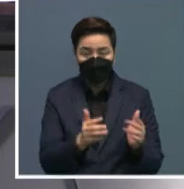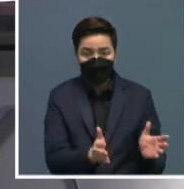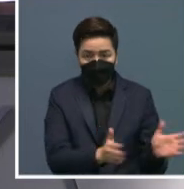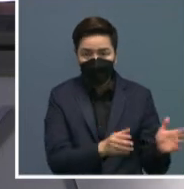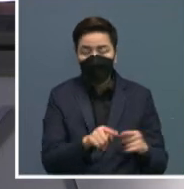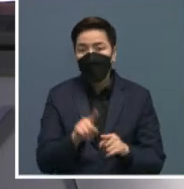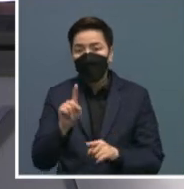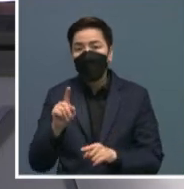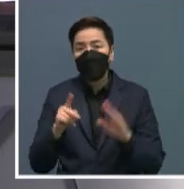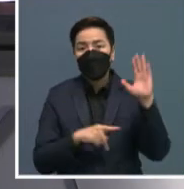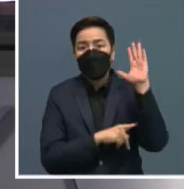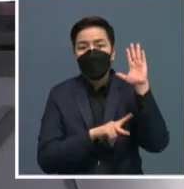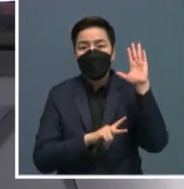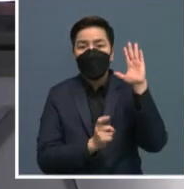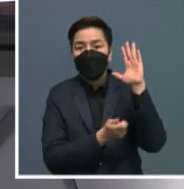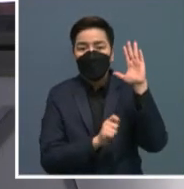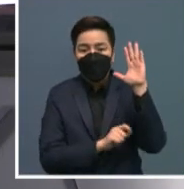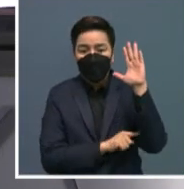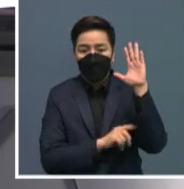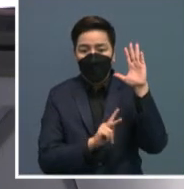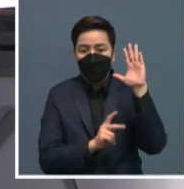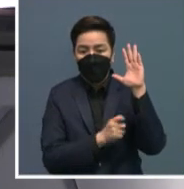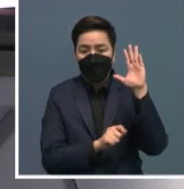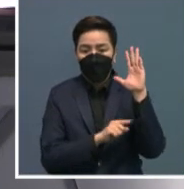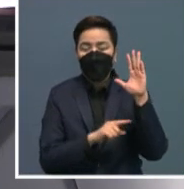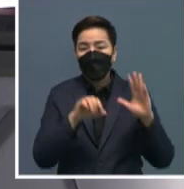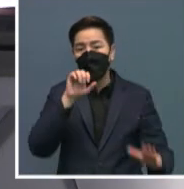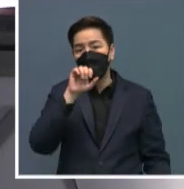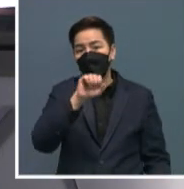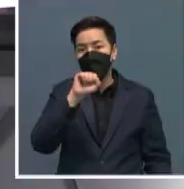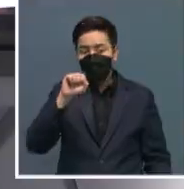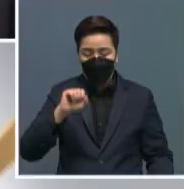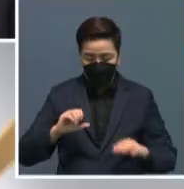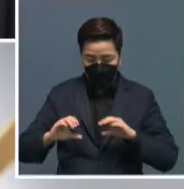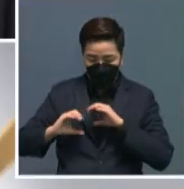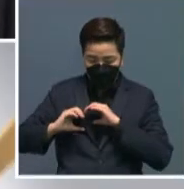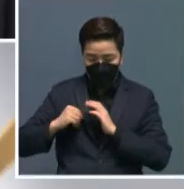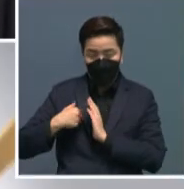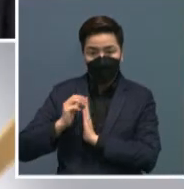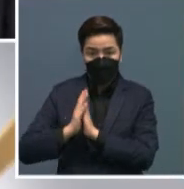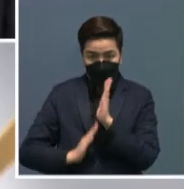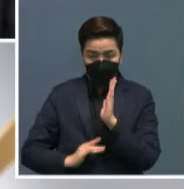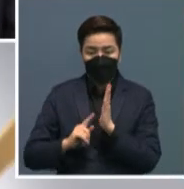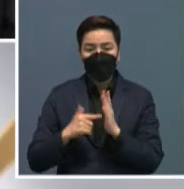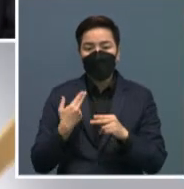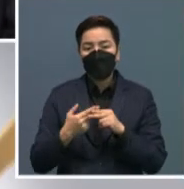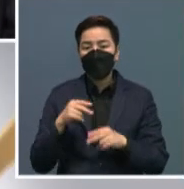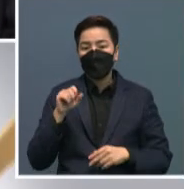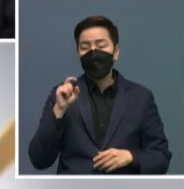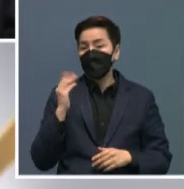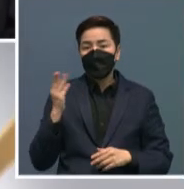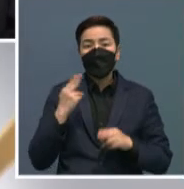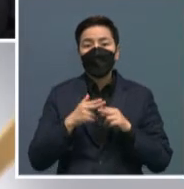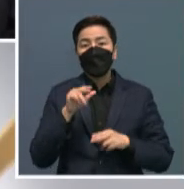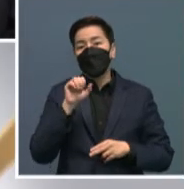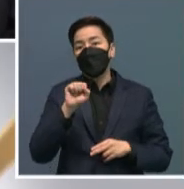นะครับไปกับที่กระบี่สักหน่อยค่ะเรื่องนี้ค่ะทางศ.จากทางพรรคภูมิใจไทยจังหวัดกระบี่คุณศิริพงษ์เกี่ยวข้อง